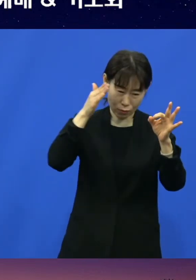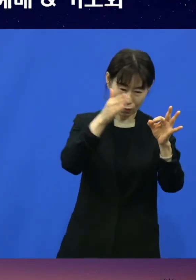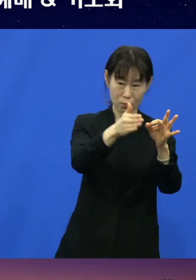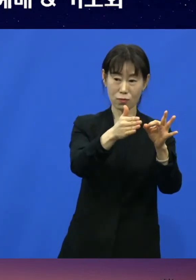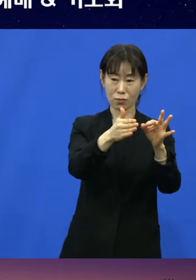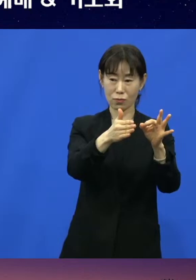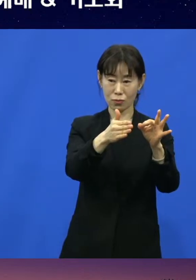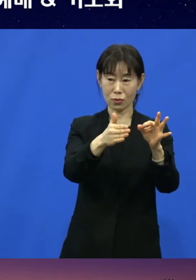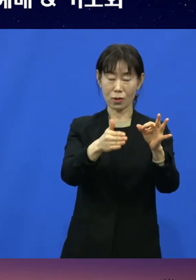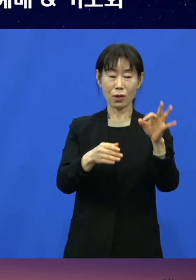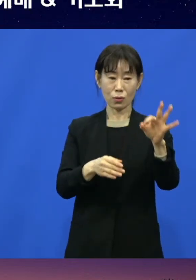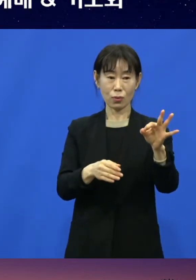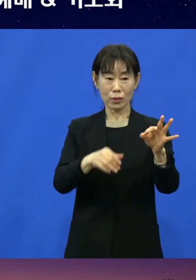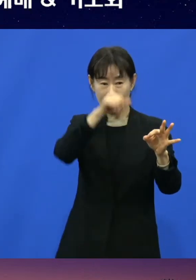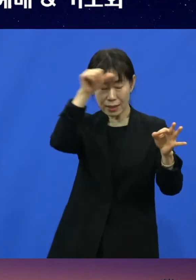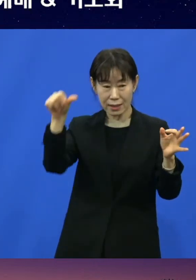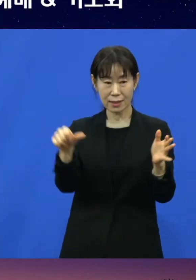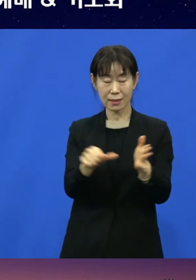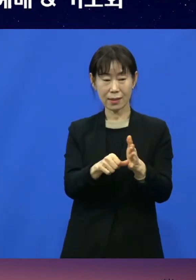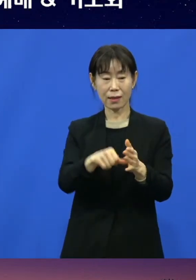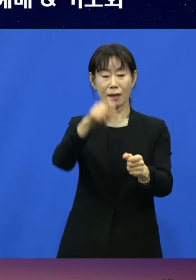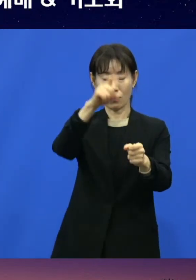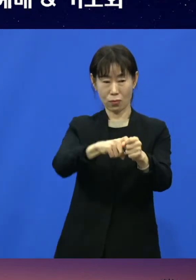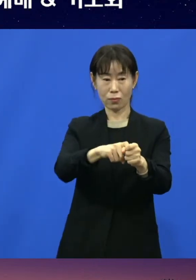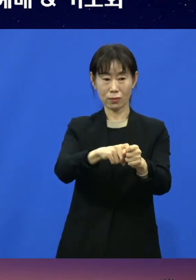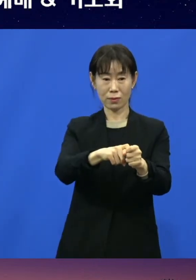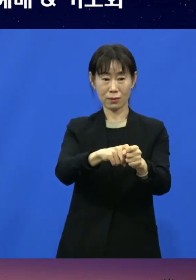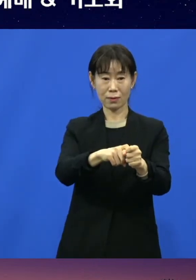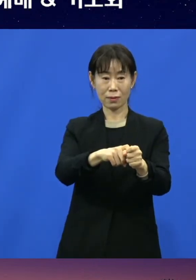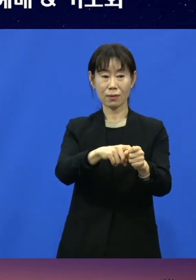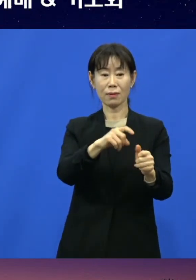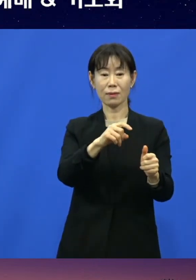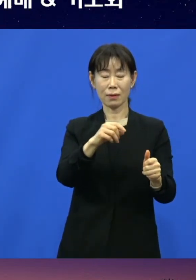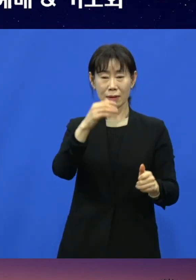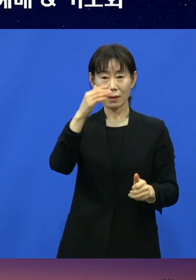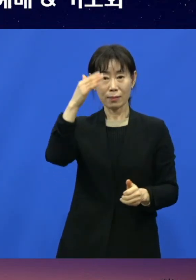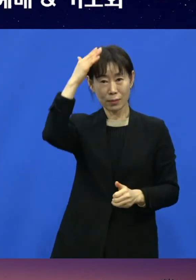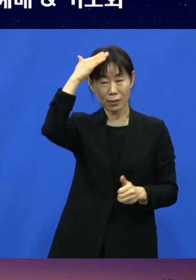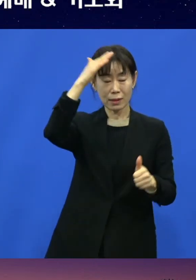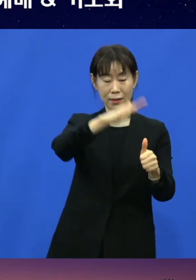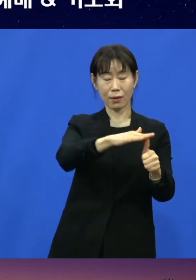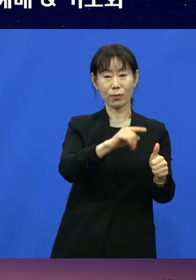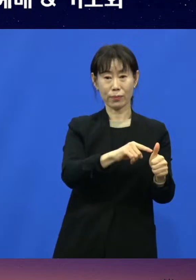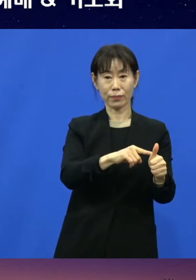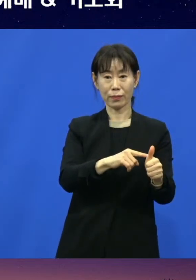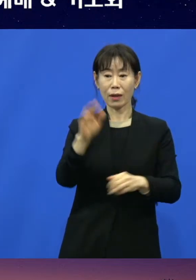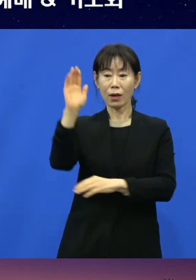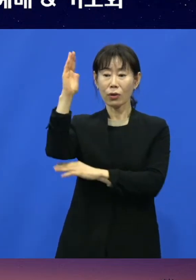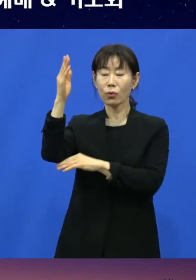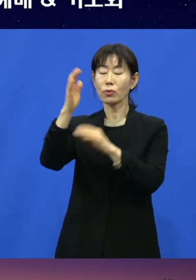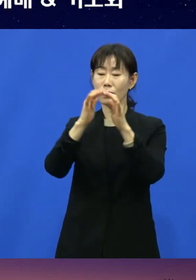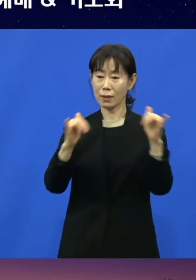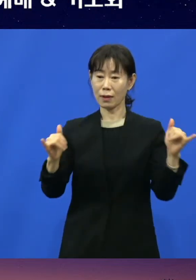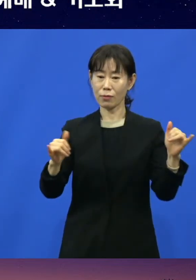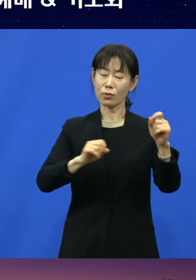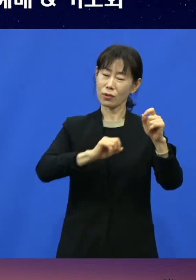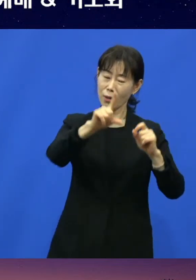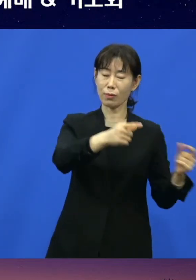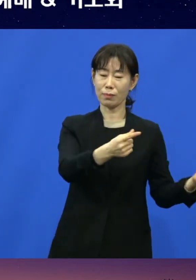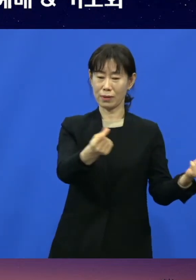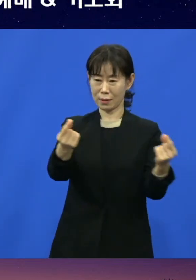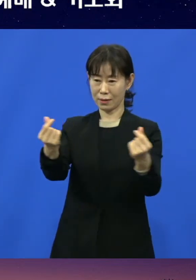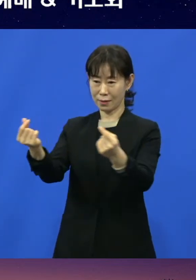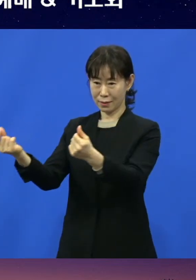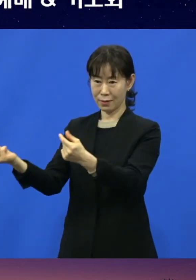돈이 자신의 인생을 지켜줄 줄 알았던 거잖아요. 오늘날 여러분, 많은 사람들이 그렇게 살고 있어요. 그게